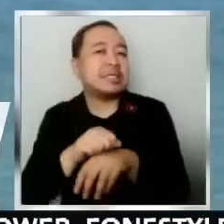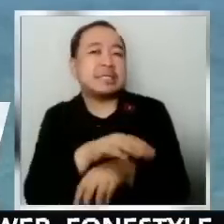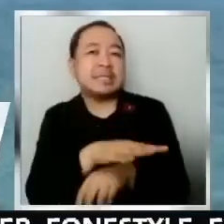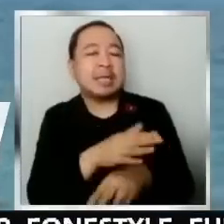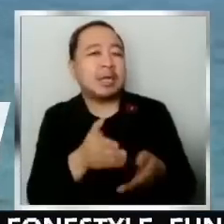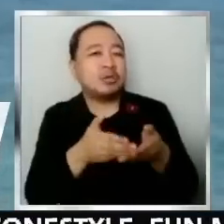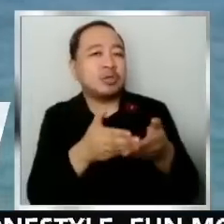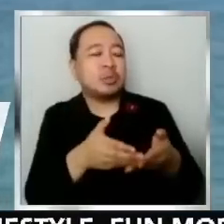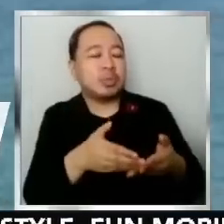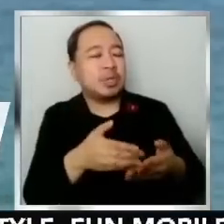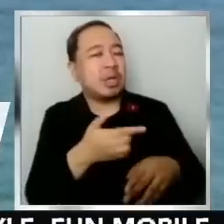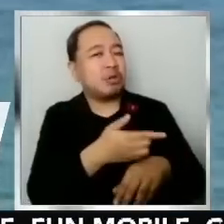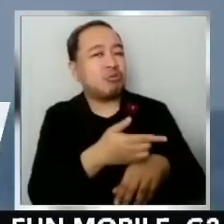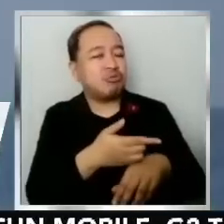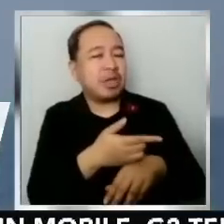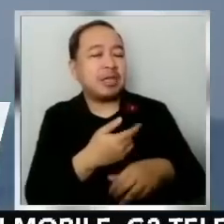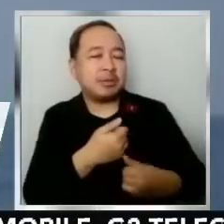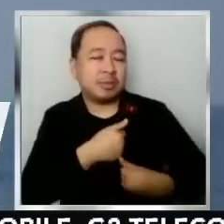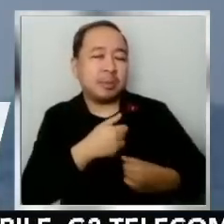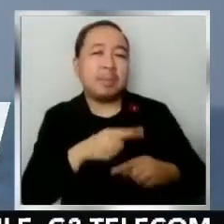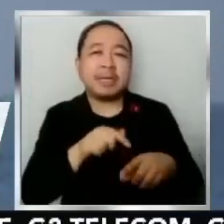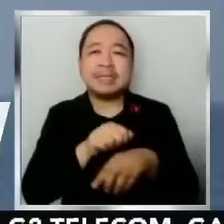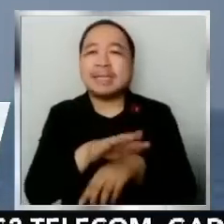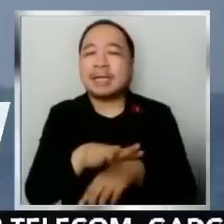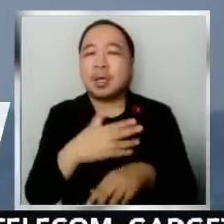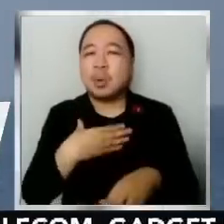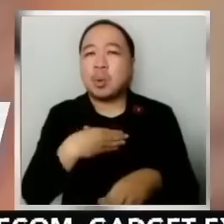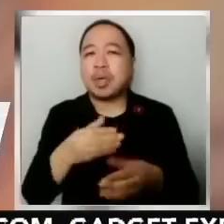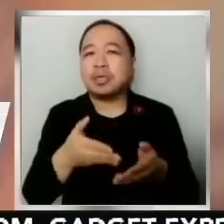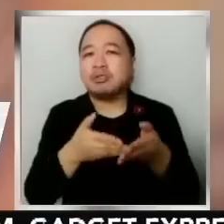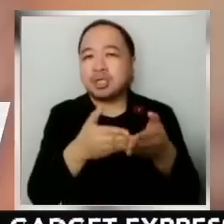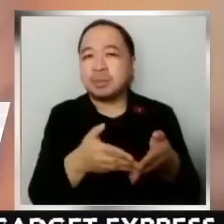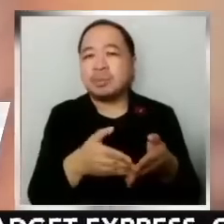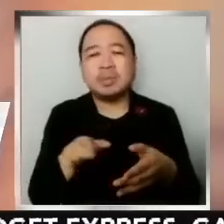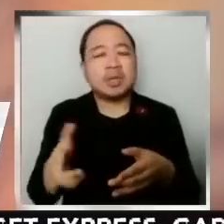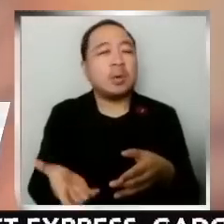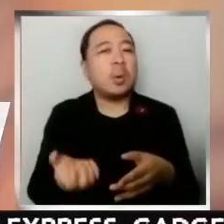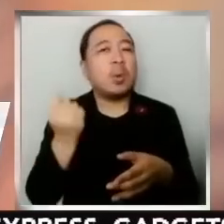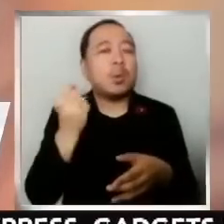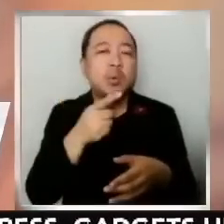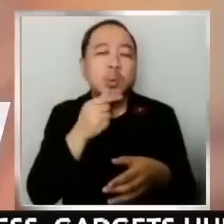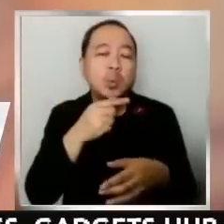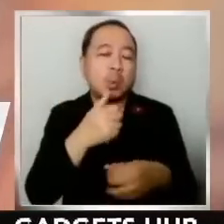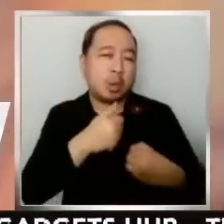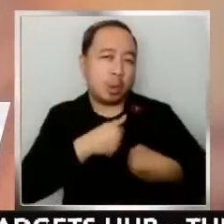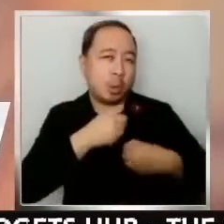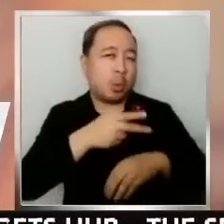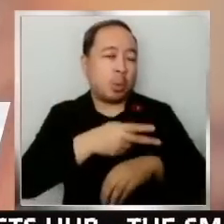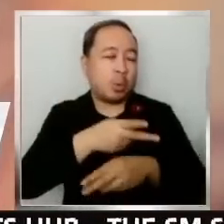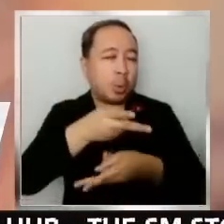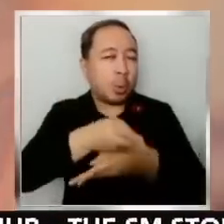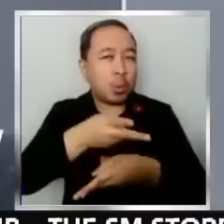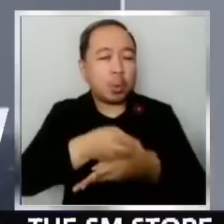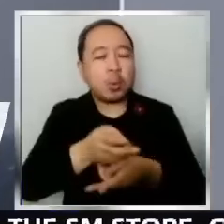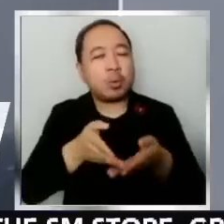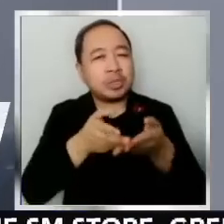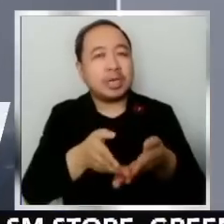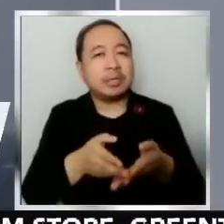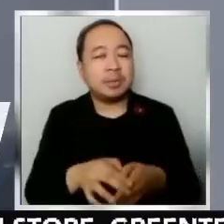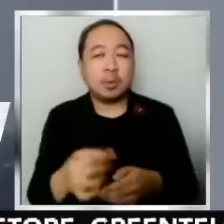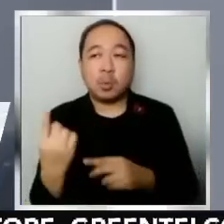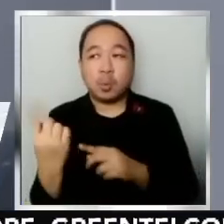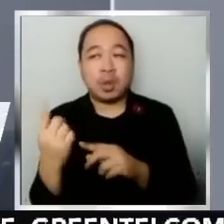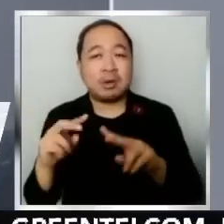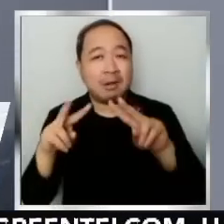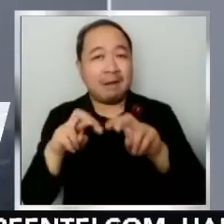halip ang pinapadala ay white ships o mga bar ng coast kaya para sa analyst na si Renato De Castro ang paglapit